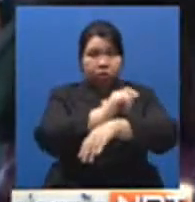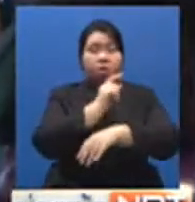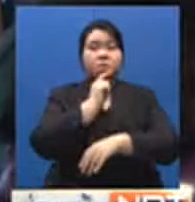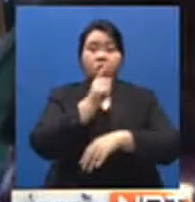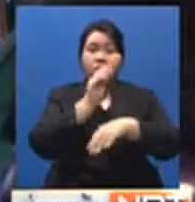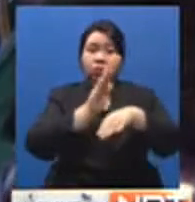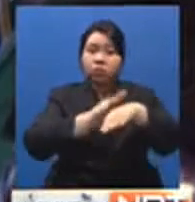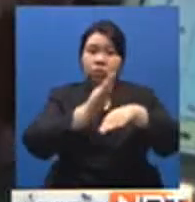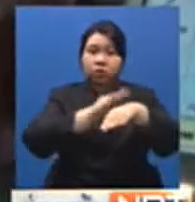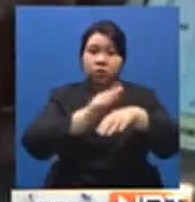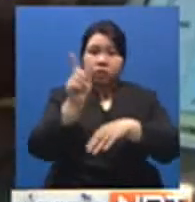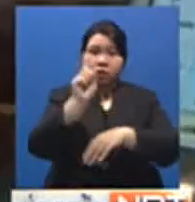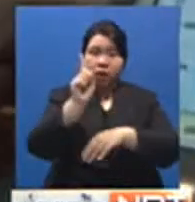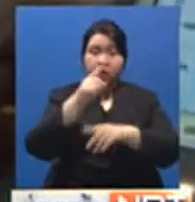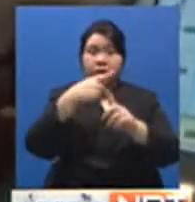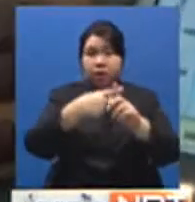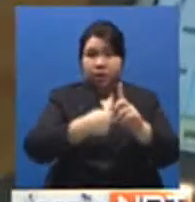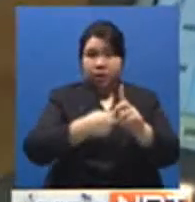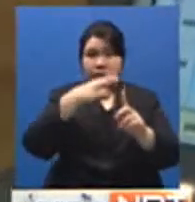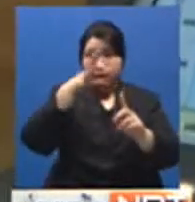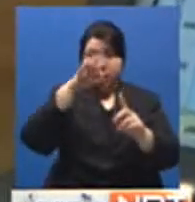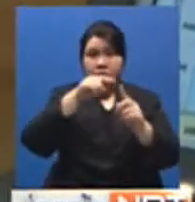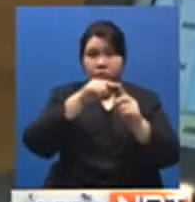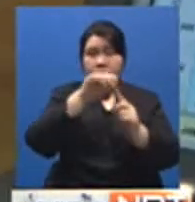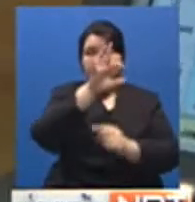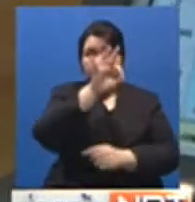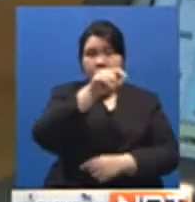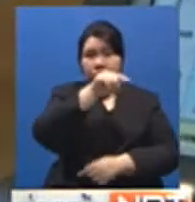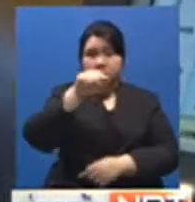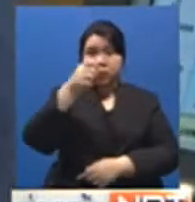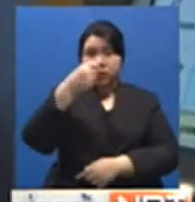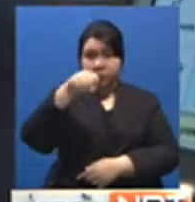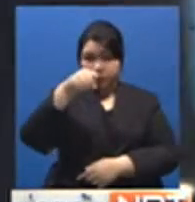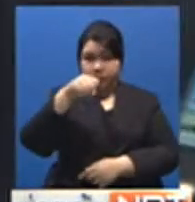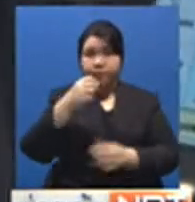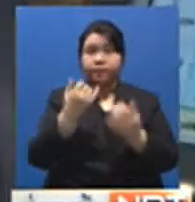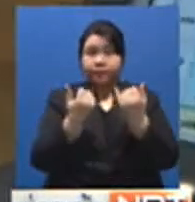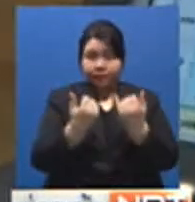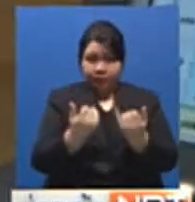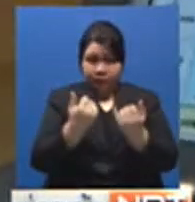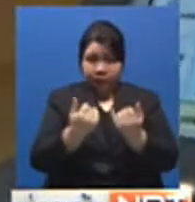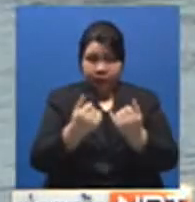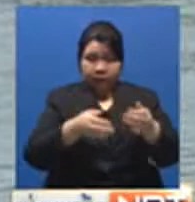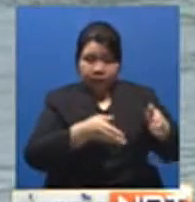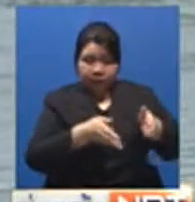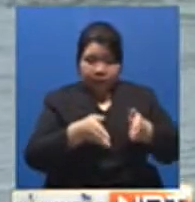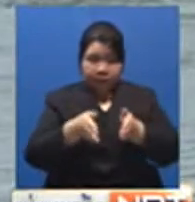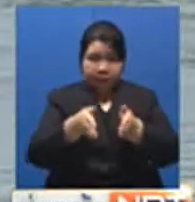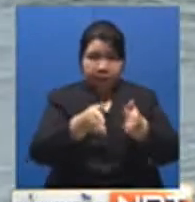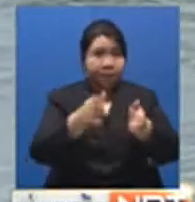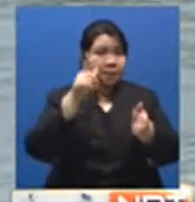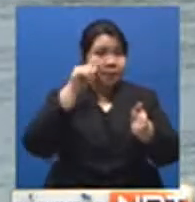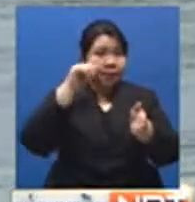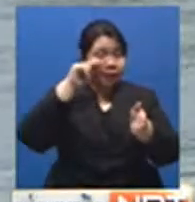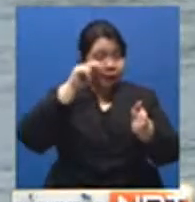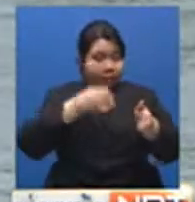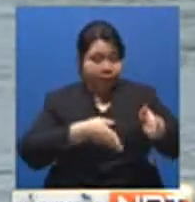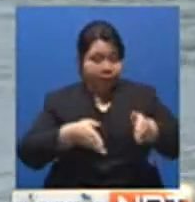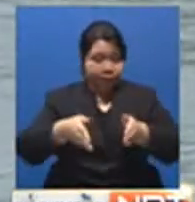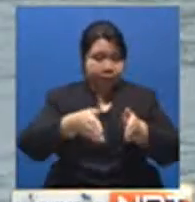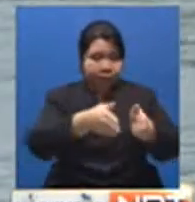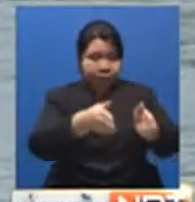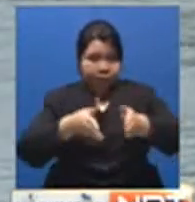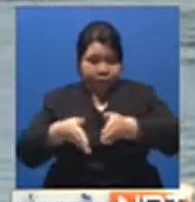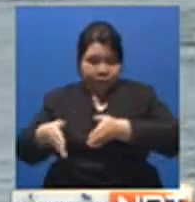แจ้งเตือนว่าในช่วงของวันที่ 9และวันที่ 10ตอนนี้ระดับน้ำในแม่น้ำและคลองสาขาต่างๆค่ะที่ไหลผ่านจังหวัด